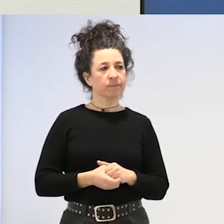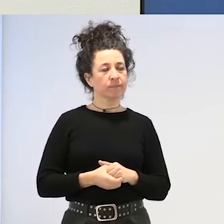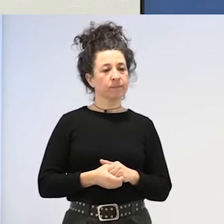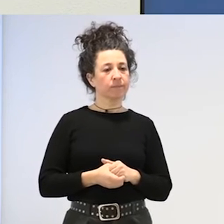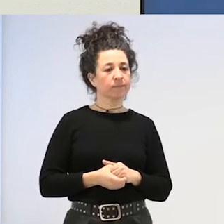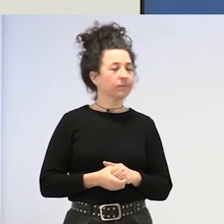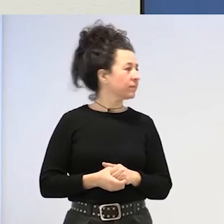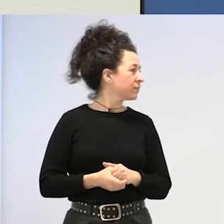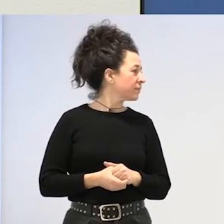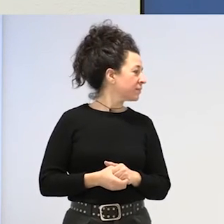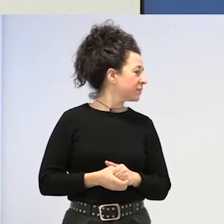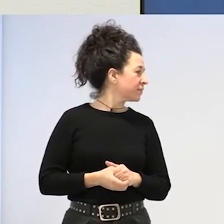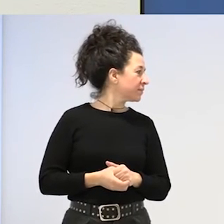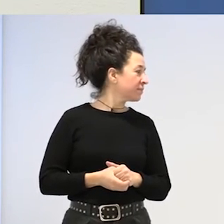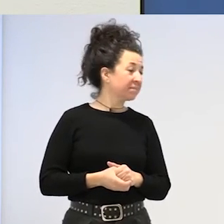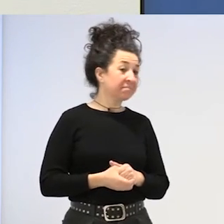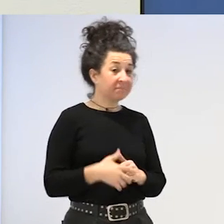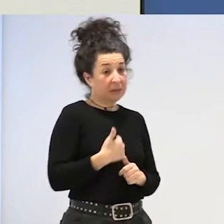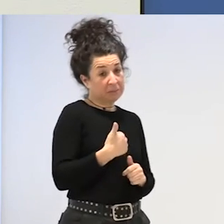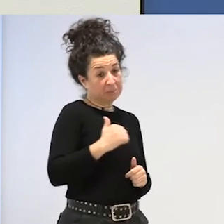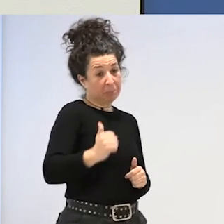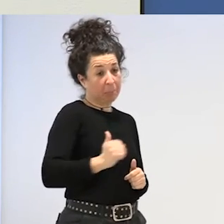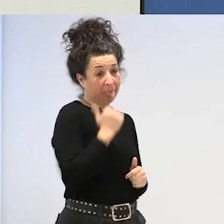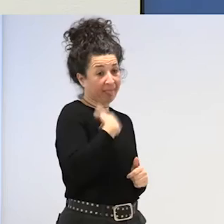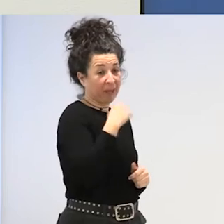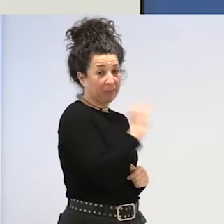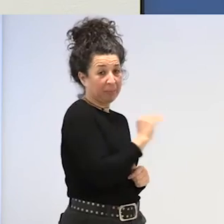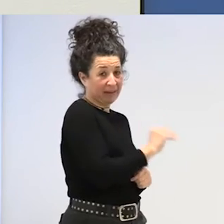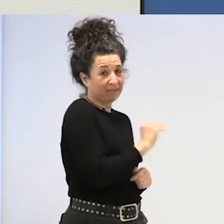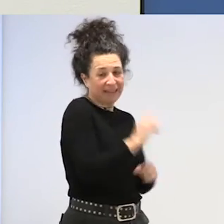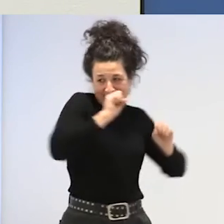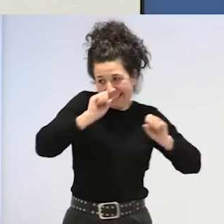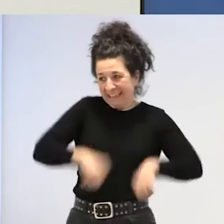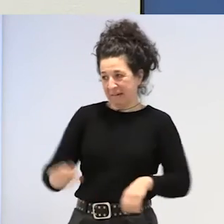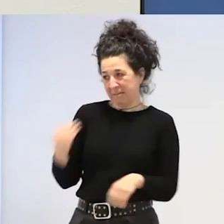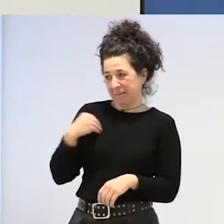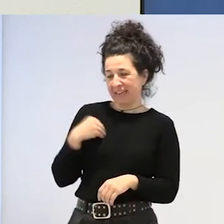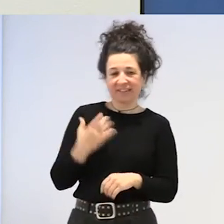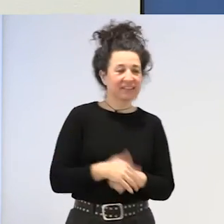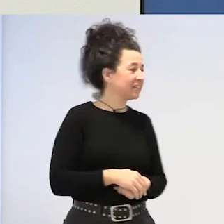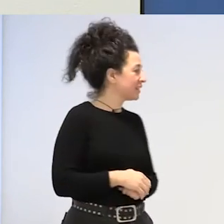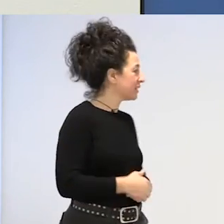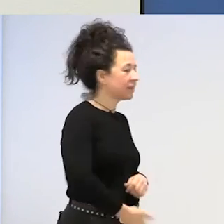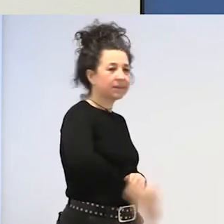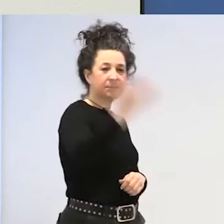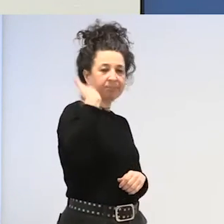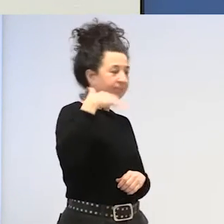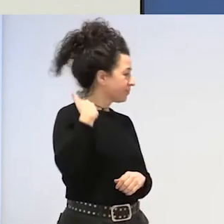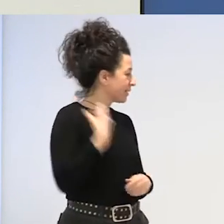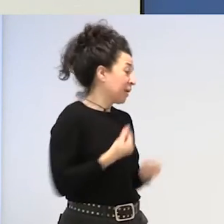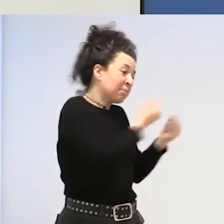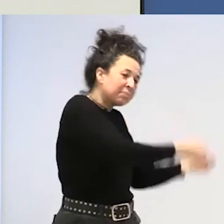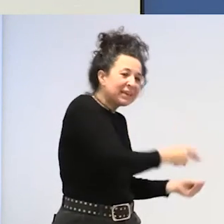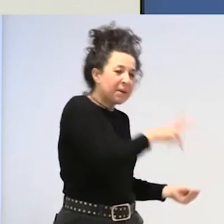Bueno, ez da egite. Ba, galdetu zer, bai. Ba, nik galdetu dut, orduan ez dakize. Aspaldian burutik... Tori!